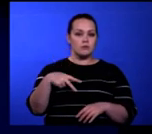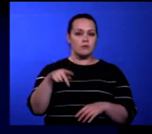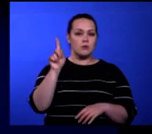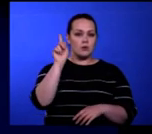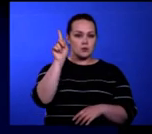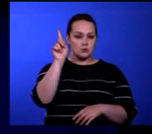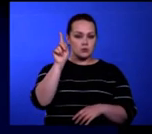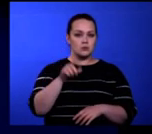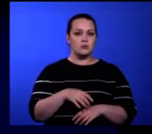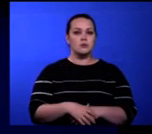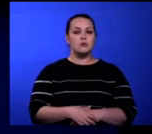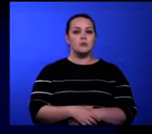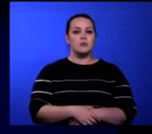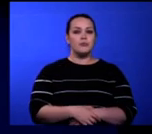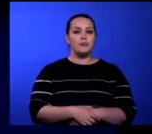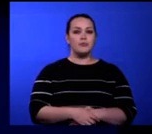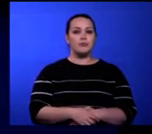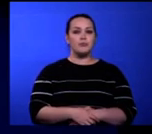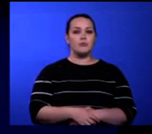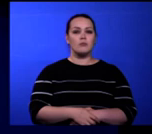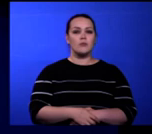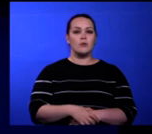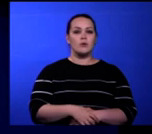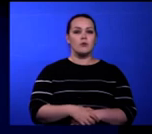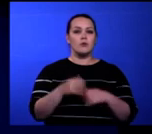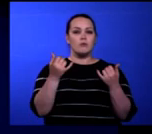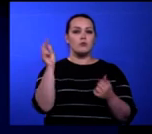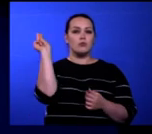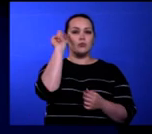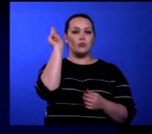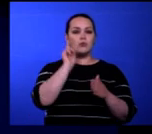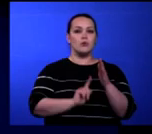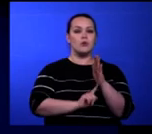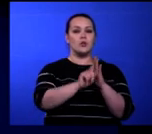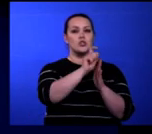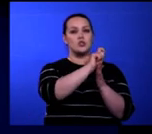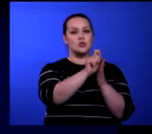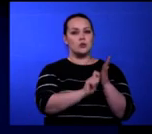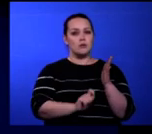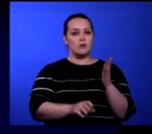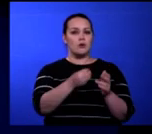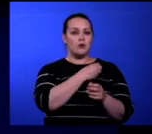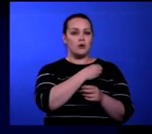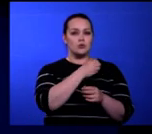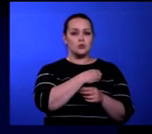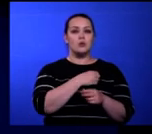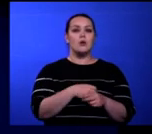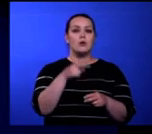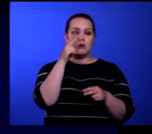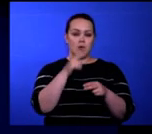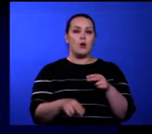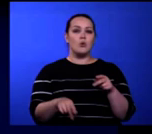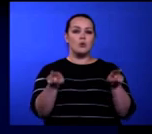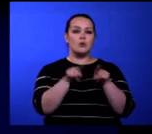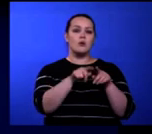421. Ну и раз сегодняшний наш урок мы начали со стихотворения, я хочу и закончить его тоже